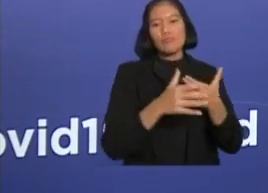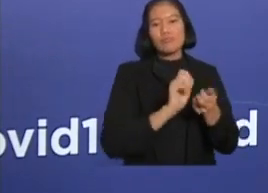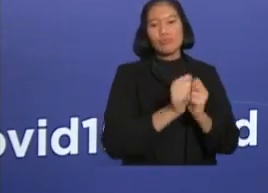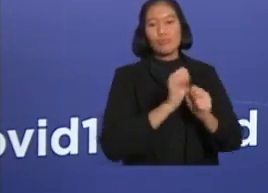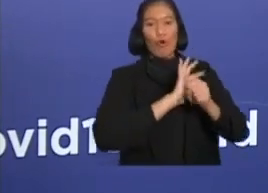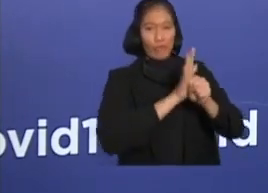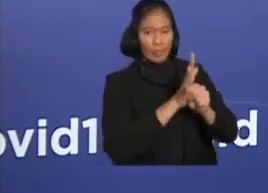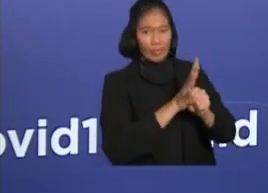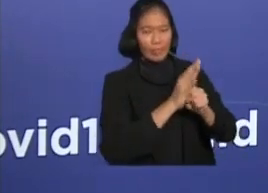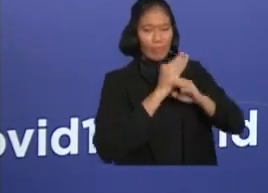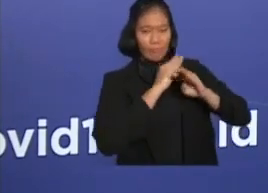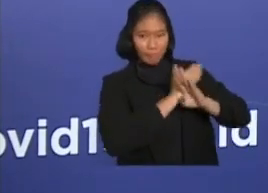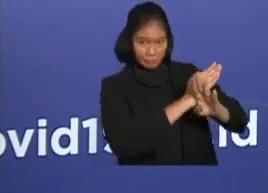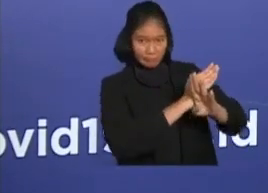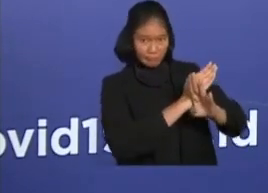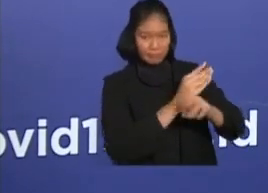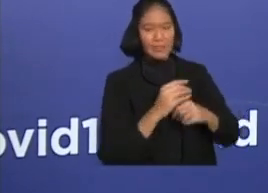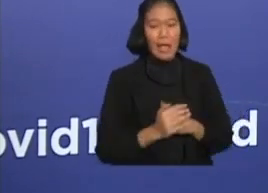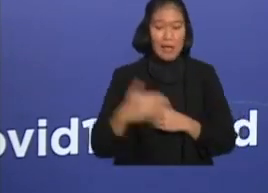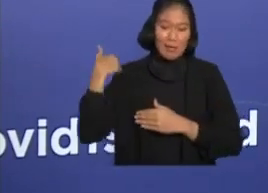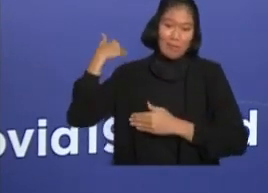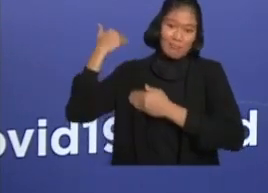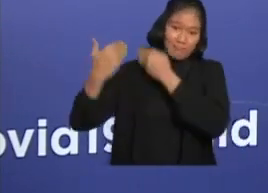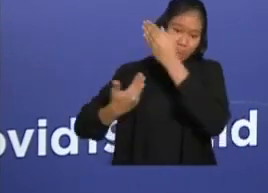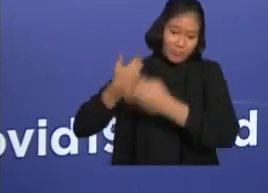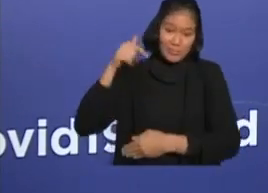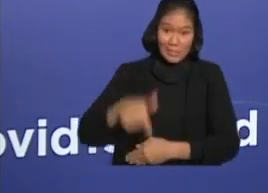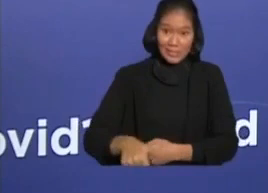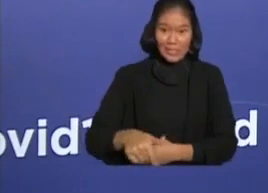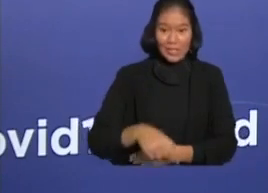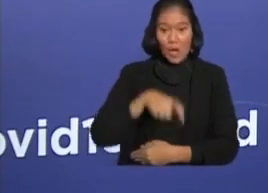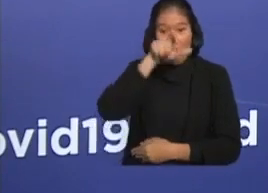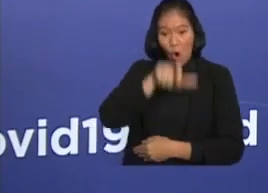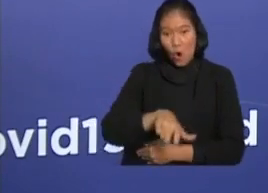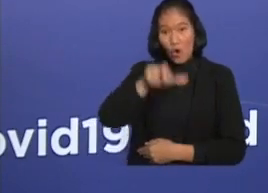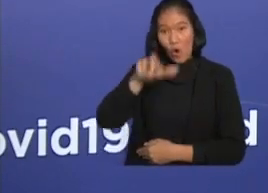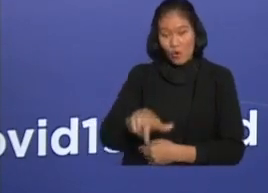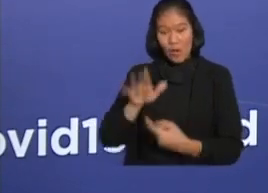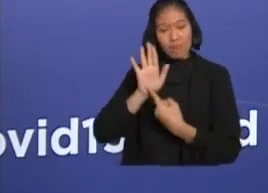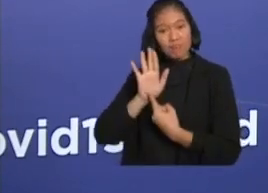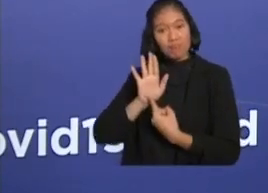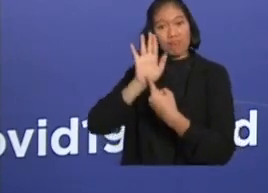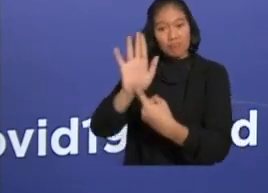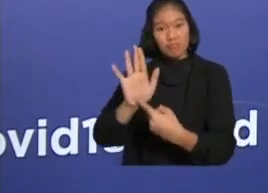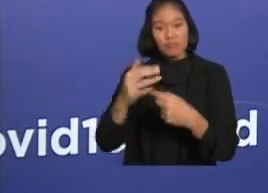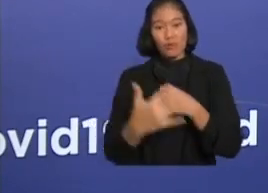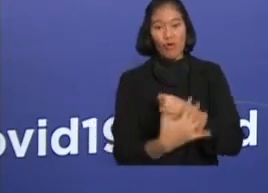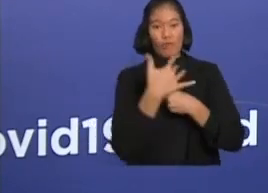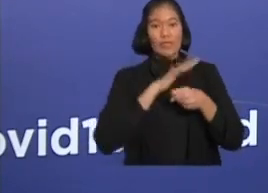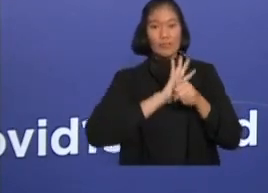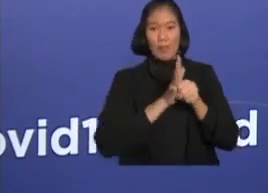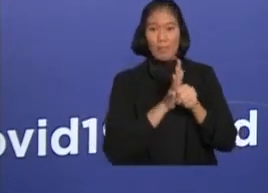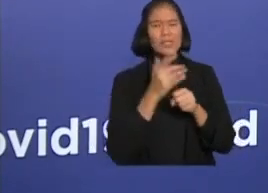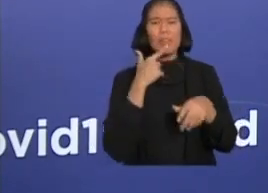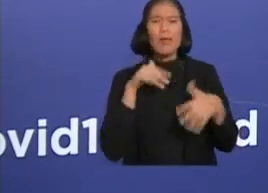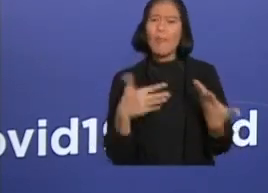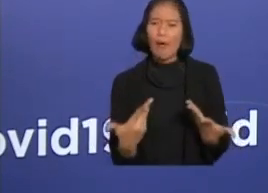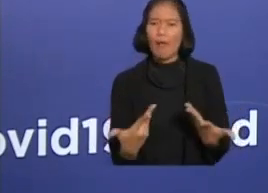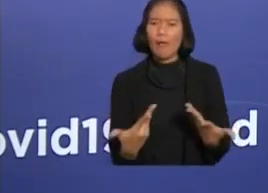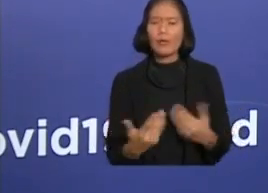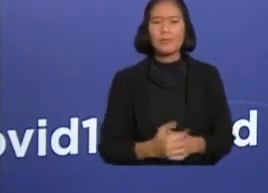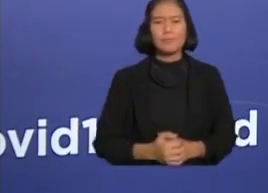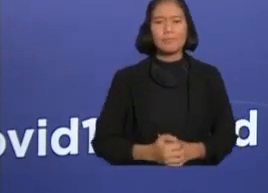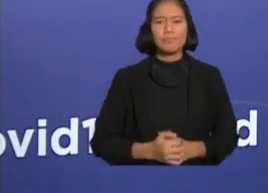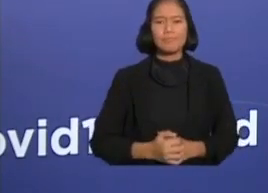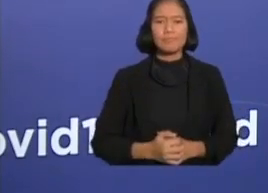ini Prof selama ini Epic yang mempunyai gejala lagi dalam penderita atau yang tetap berkomitmen 19 itu seperti apa